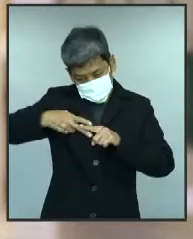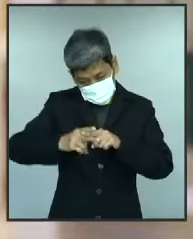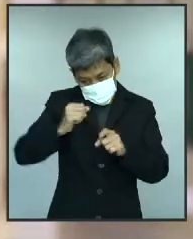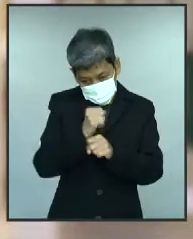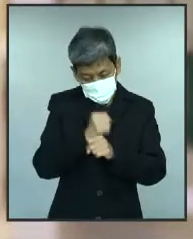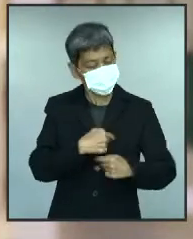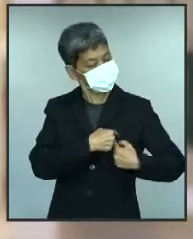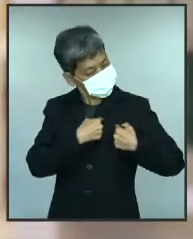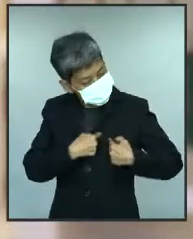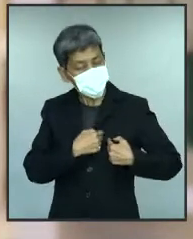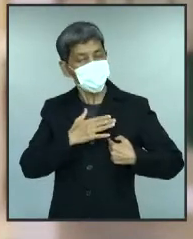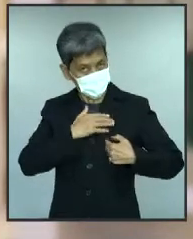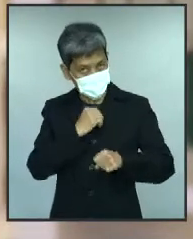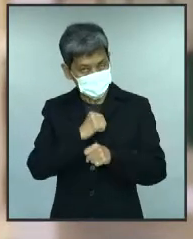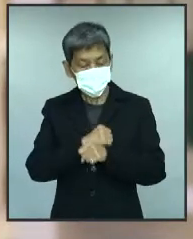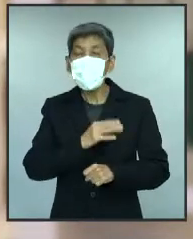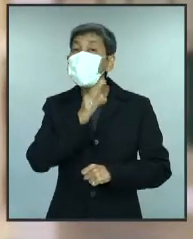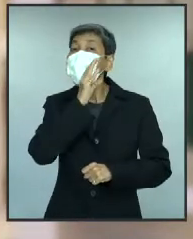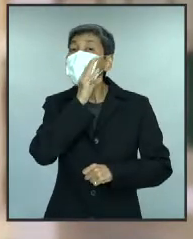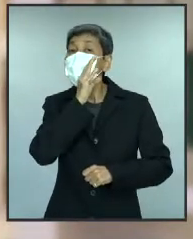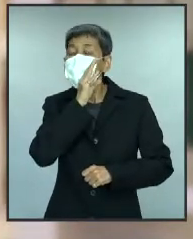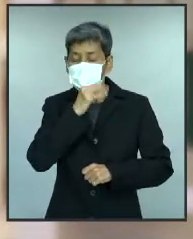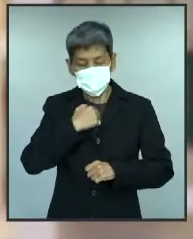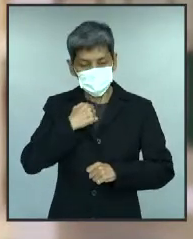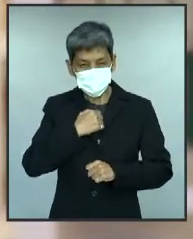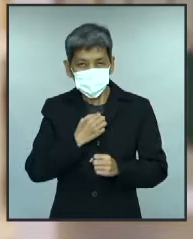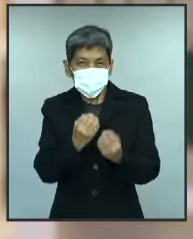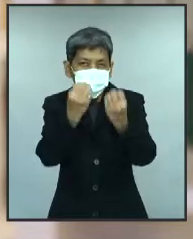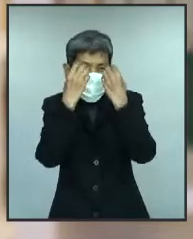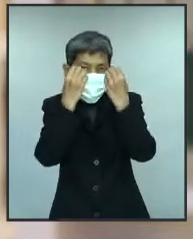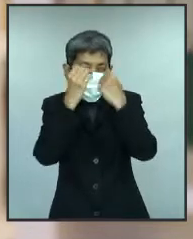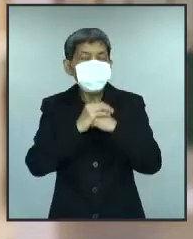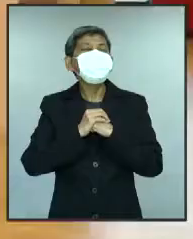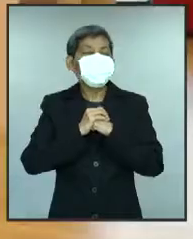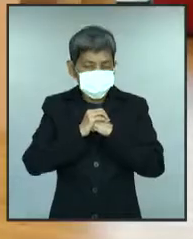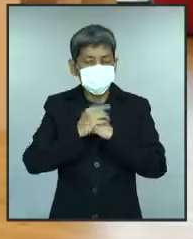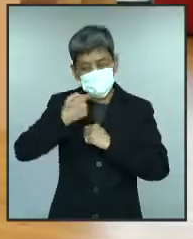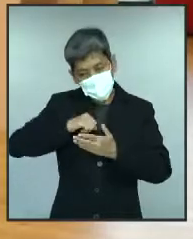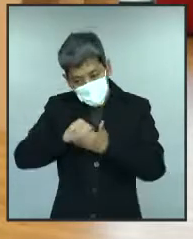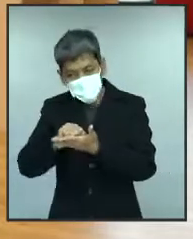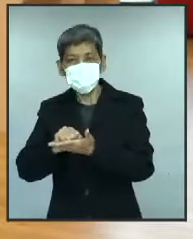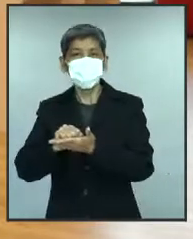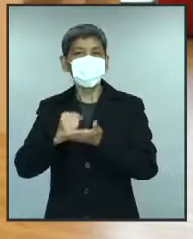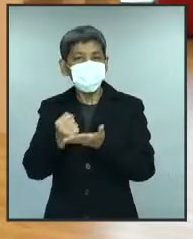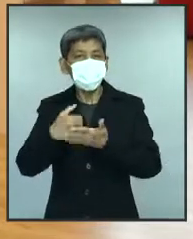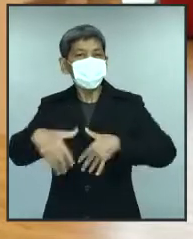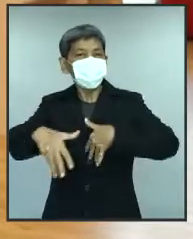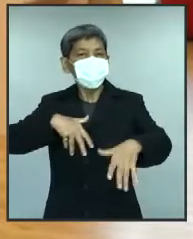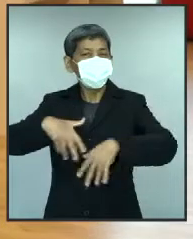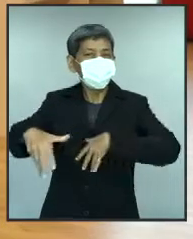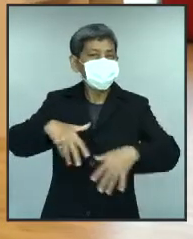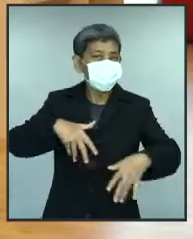ที่เขามีจิตอาสาถ้าเกิดเขาสามารถที่จะเอาความรู้ตรงนี้ไปช่วยเหลือในการบริการชุมช